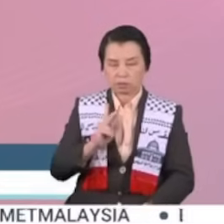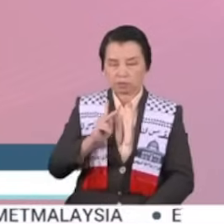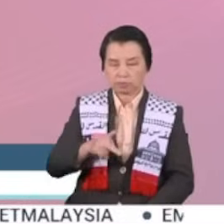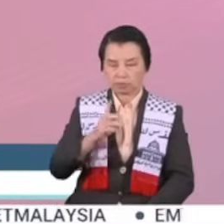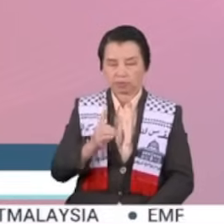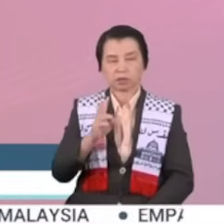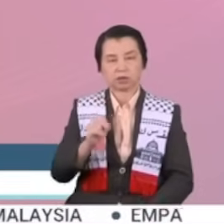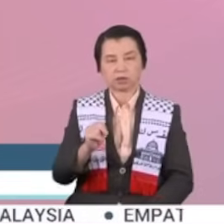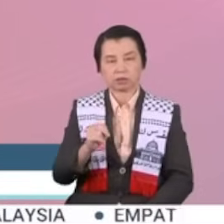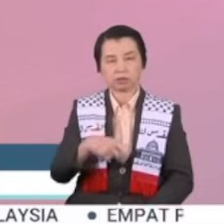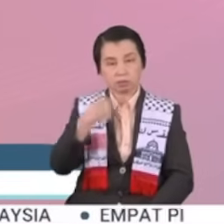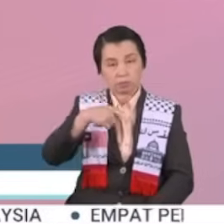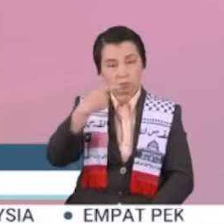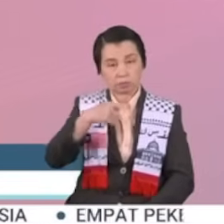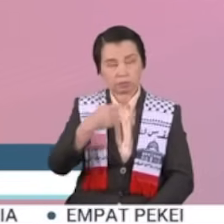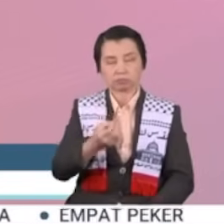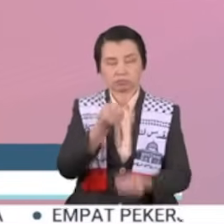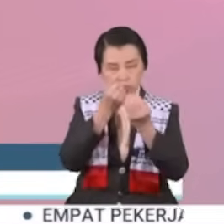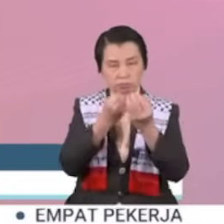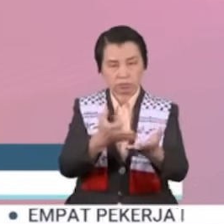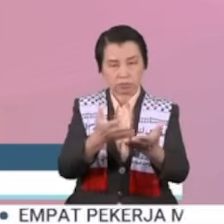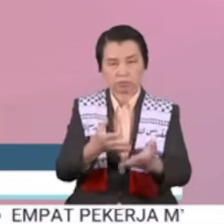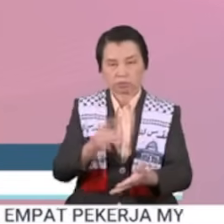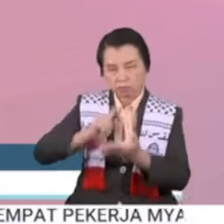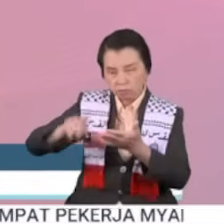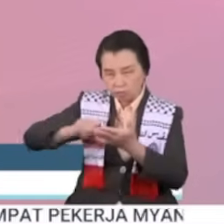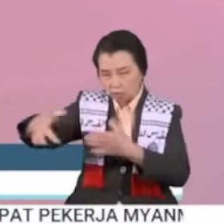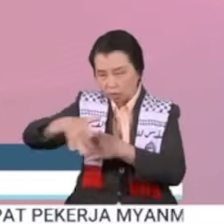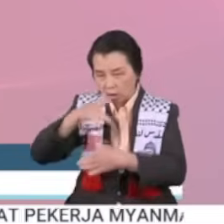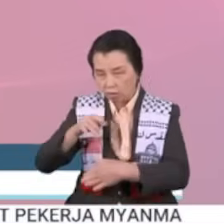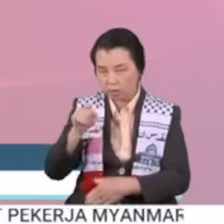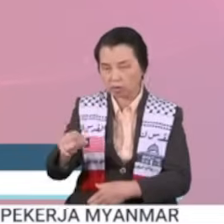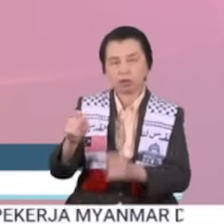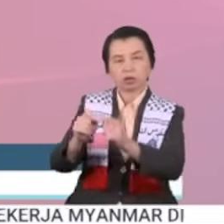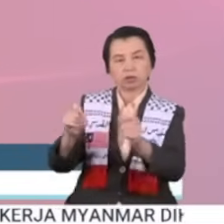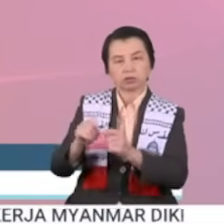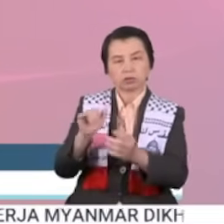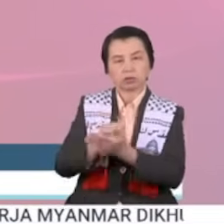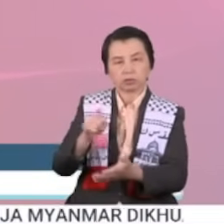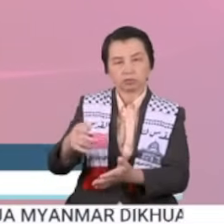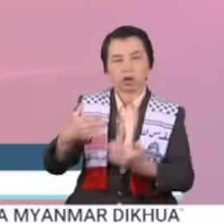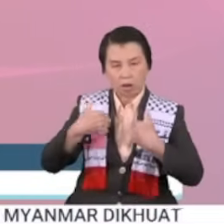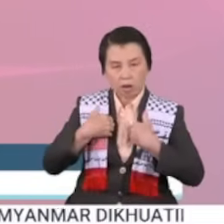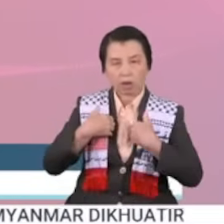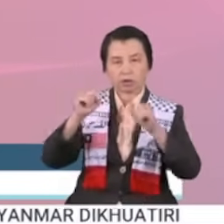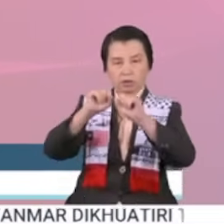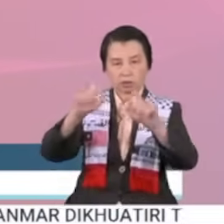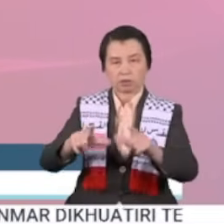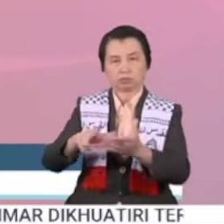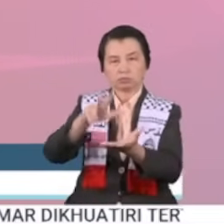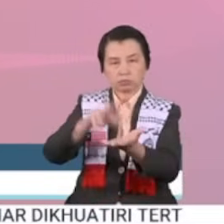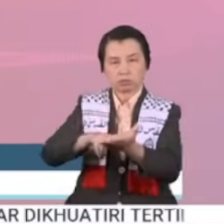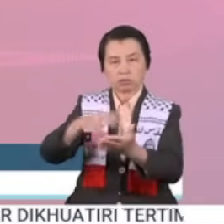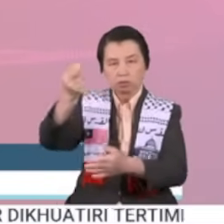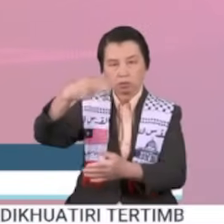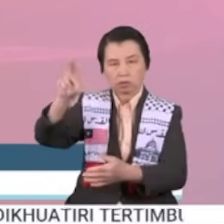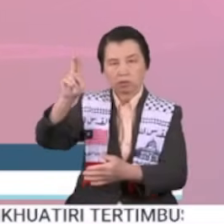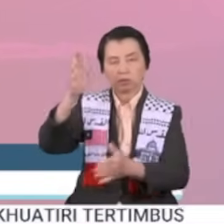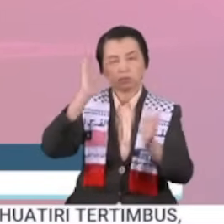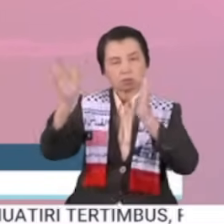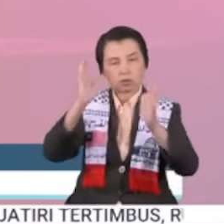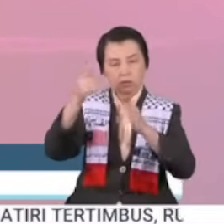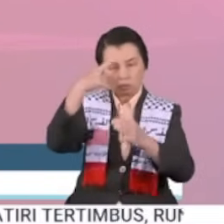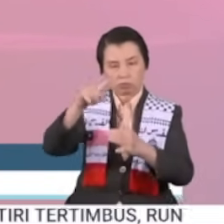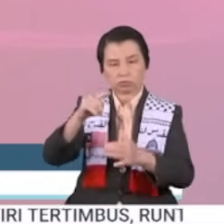Sembilan Mohamad Zahir mazlan dalam kenyataan memaklumkan pemeriksaan awal mendapati premis tersebut memiliki sijil pengesahan halal Malaysia bagi